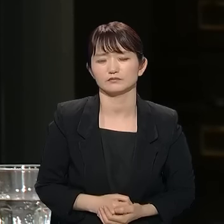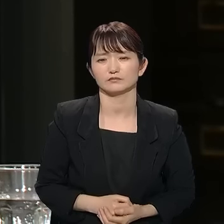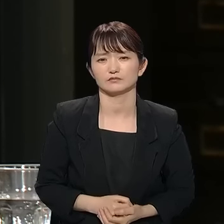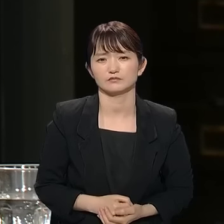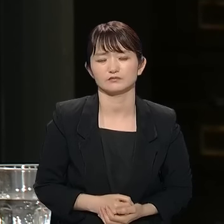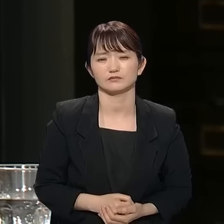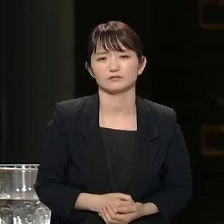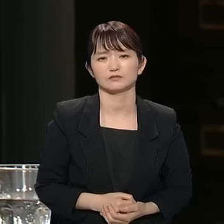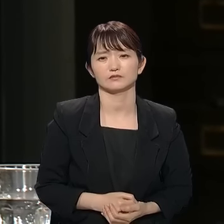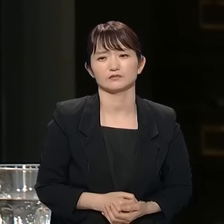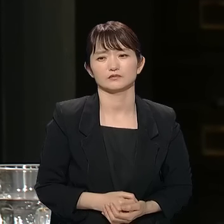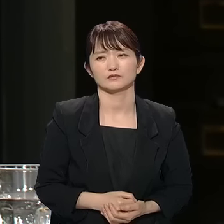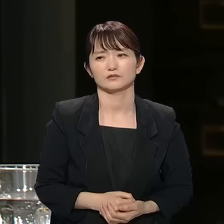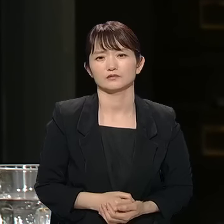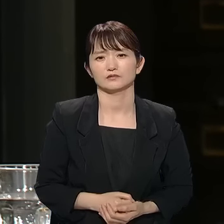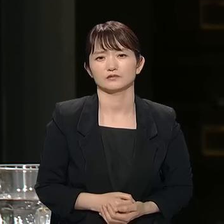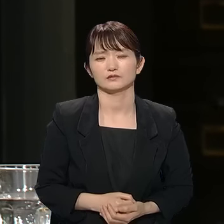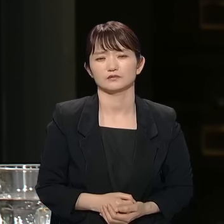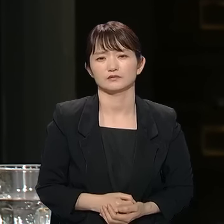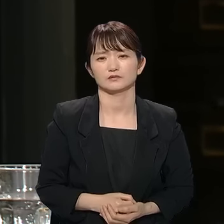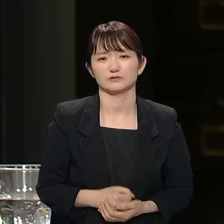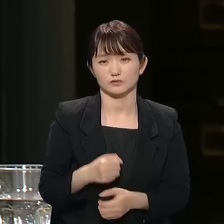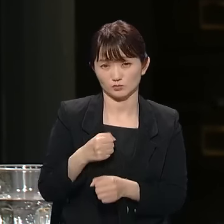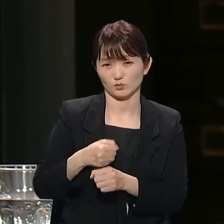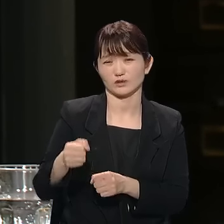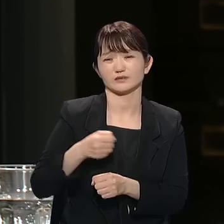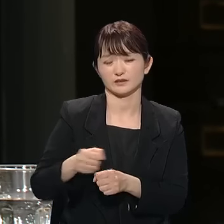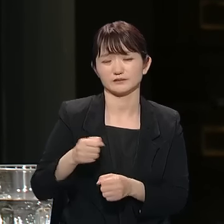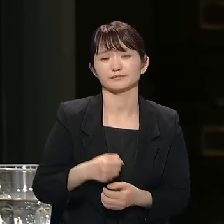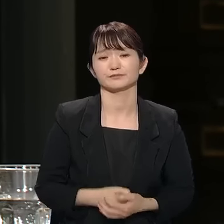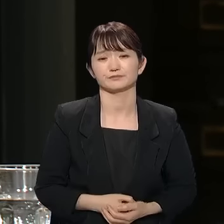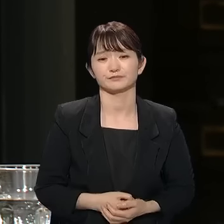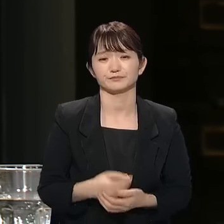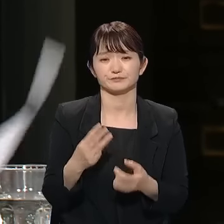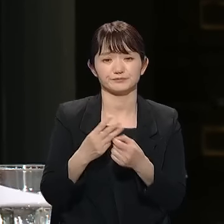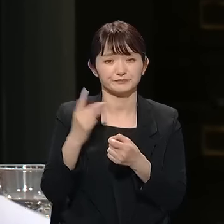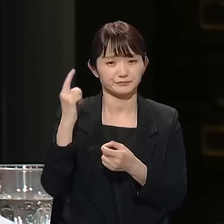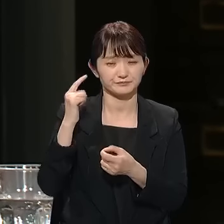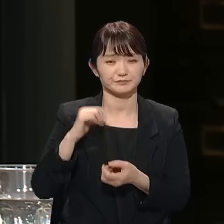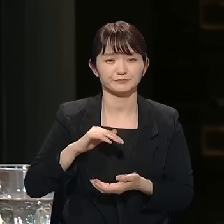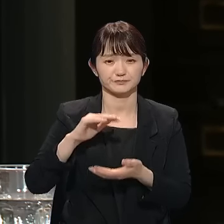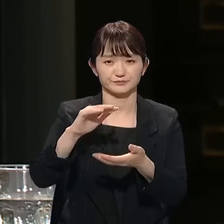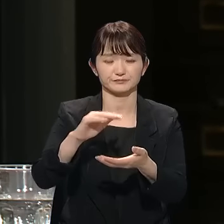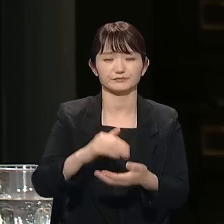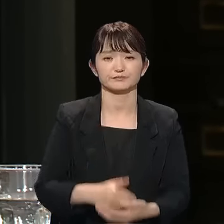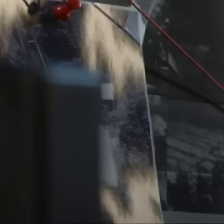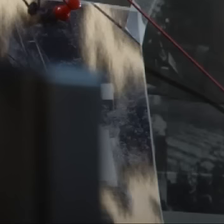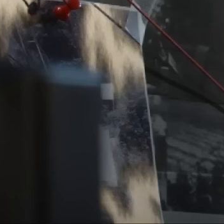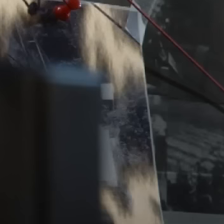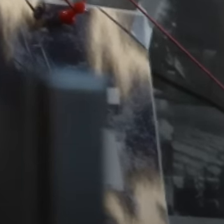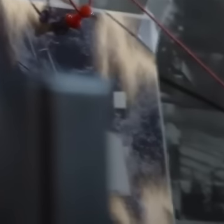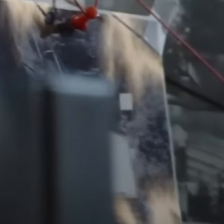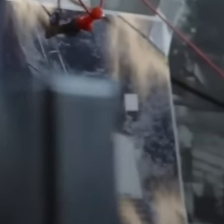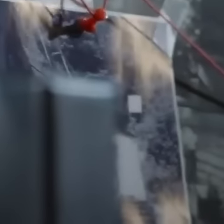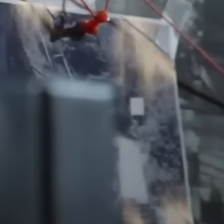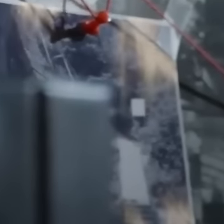말씀하신 것처럼 말이죠. 자, 아무튼 황당했습니다. 이렇게 정리하고요. 세 번째 사건 이어가죠.